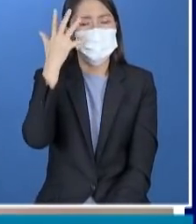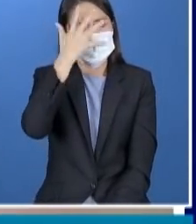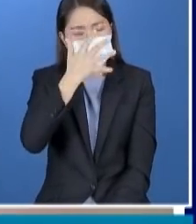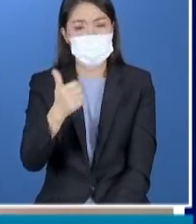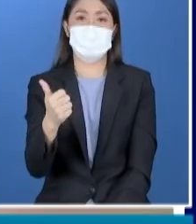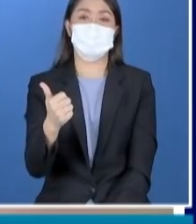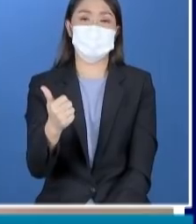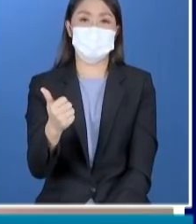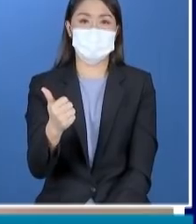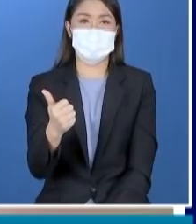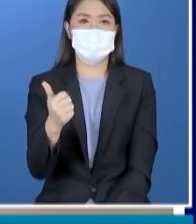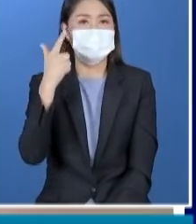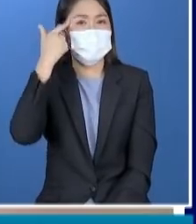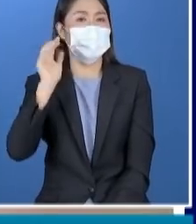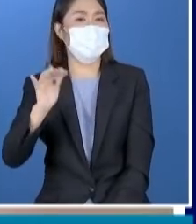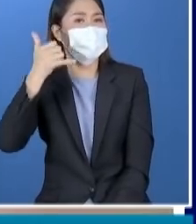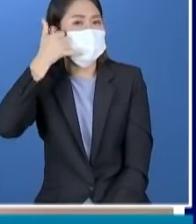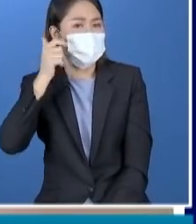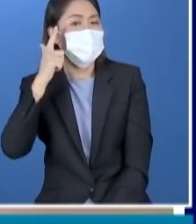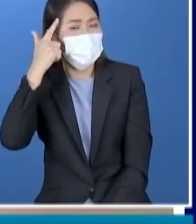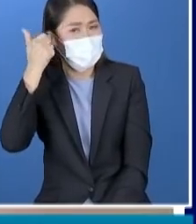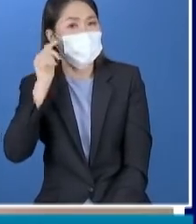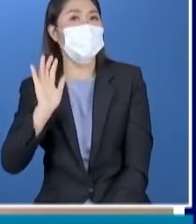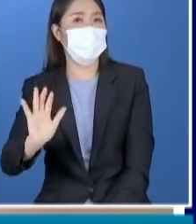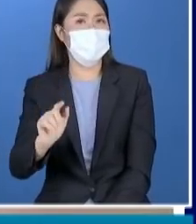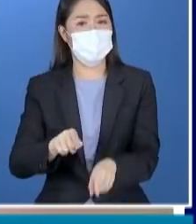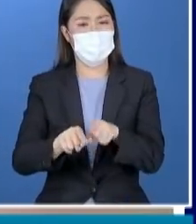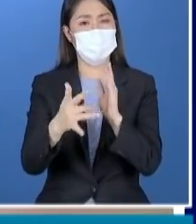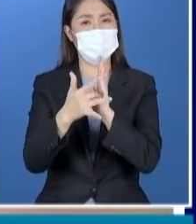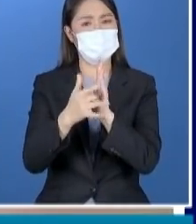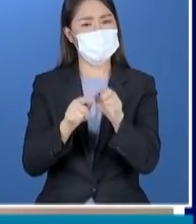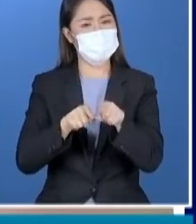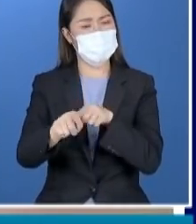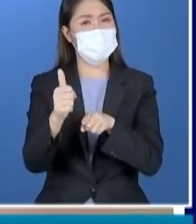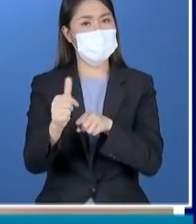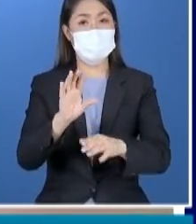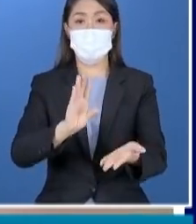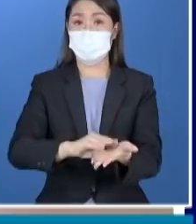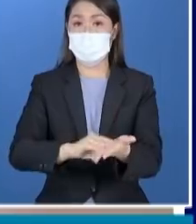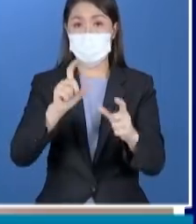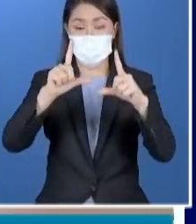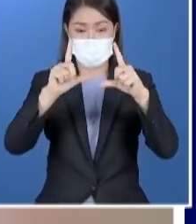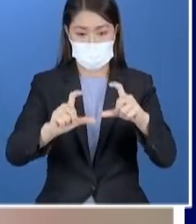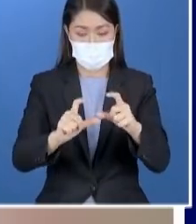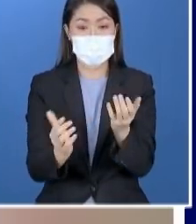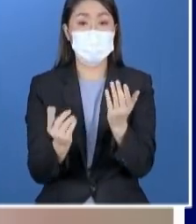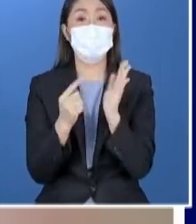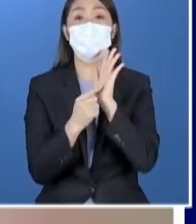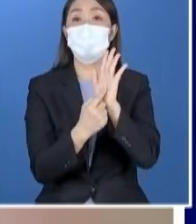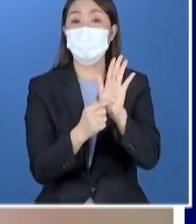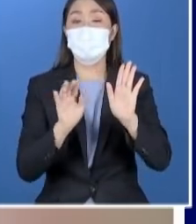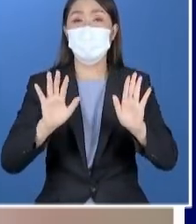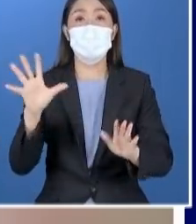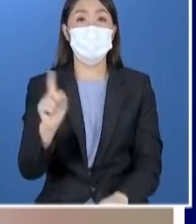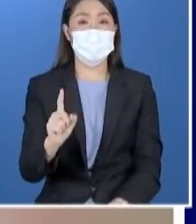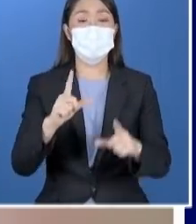ที่สุดมันเป็นความฉลาดของโทรศัพท์มือถือ มันเป็นความก้าวหน้าของเทคโนโลยีแล้วเขาก็โน้ตเอาไว้นะคะว่าภาพที่เขาประกอบแนบตัวอย่างน่ะ